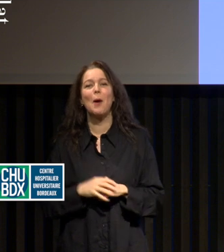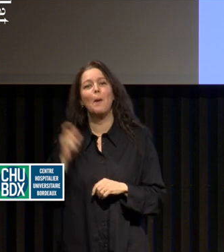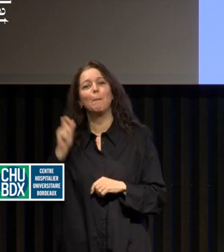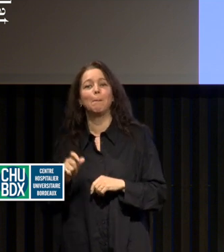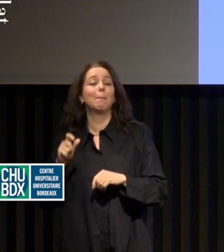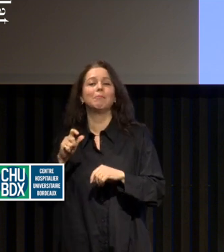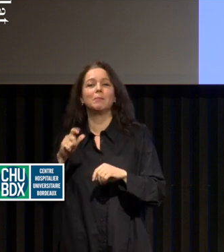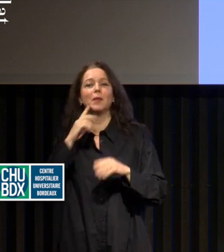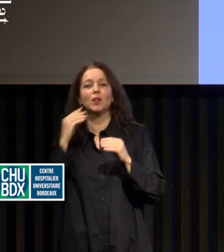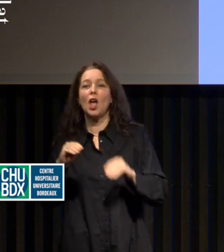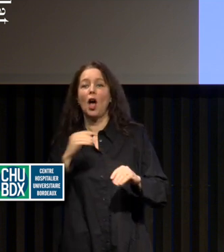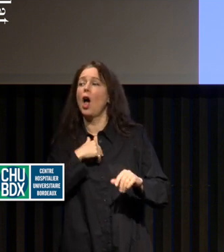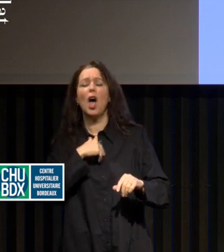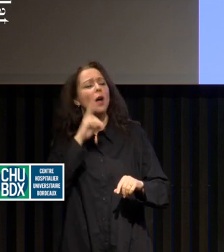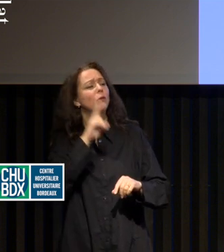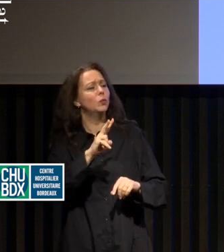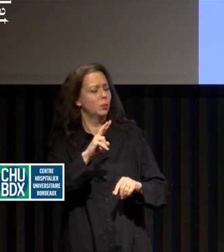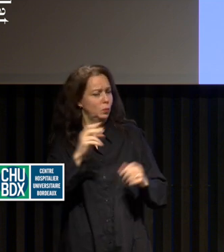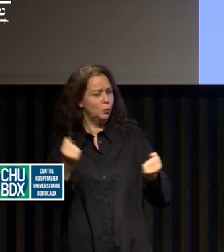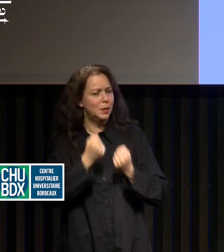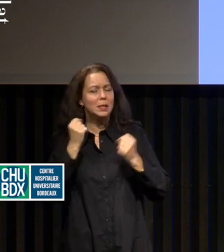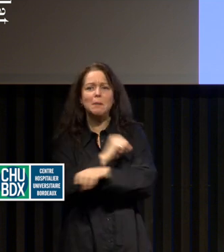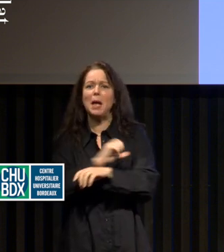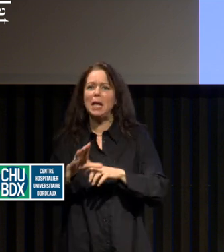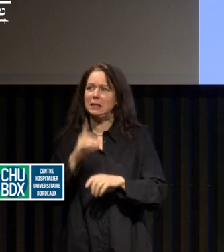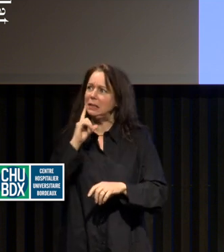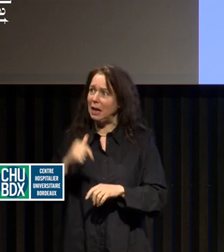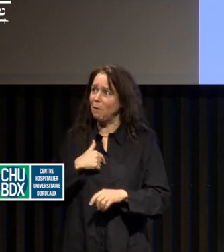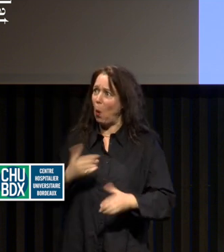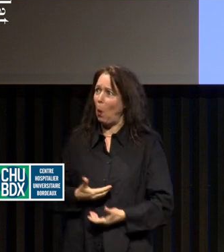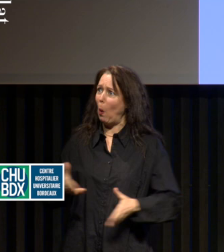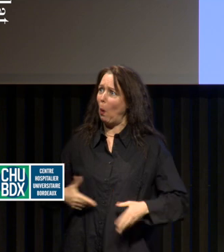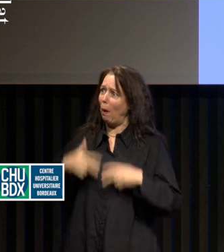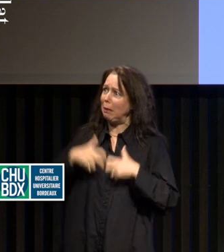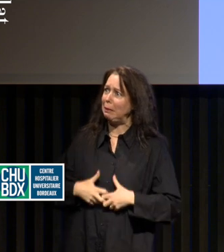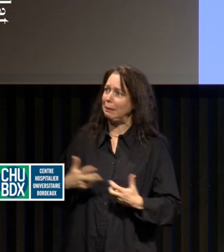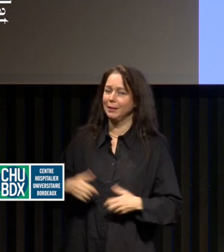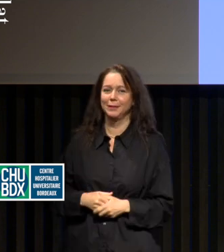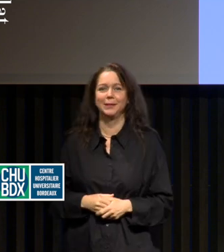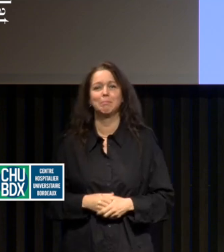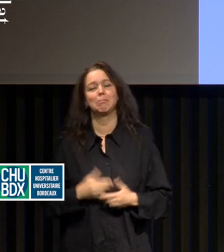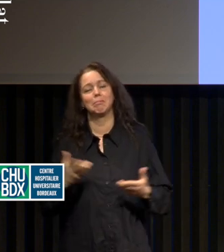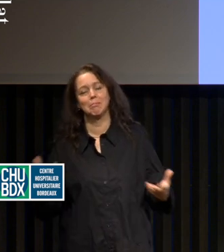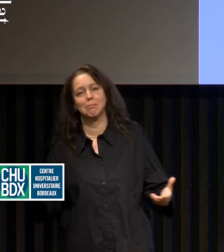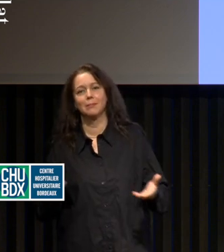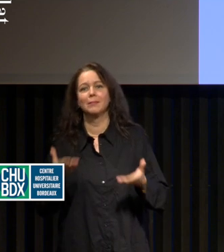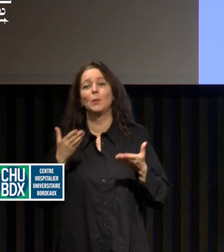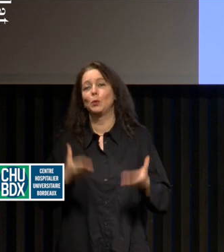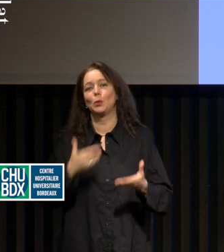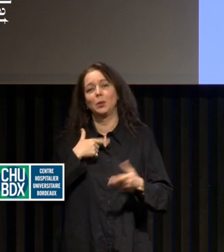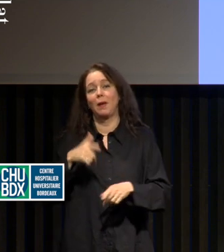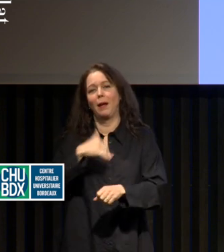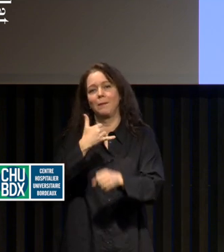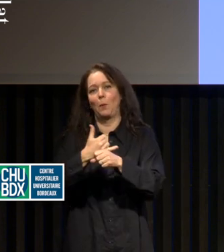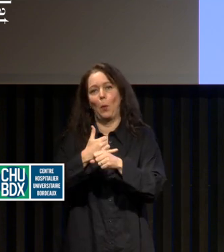microbiote. J'ai vu la publicité dans tel magazine. Alors ça, c'est aujourd'hui ni plus ni moins que de l'escroquerie. Ça ne